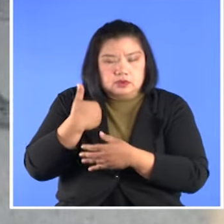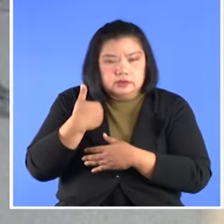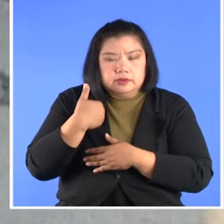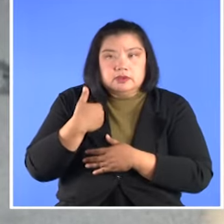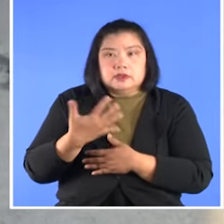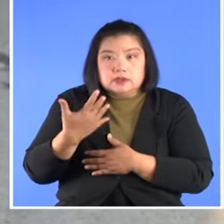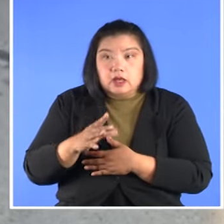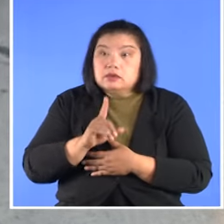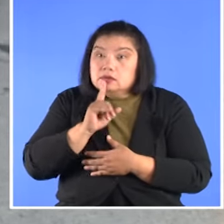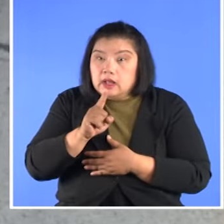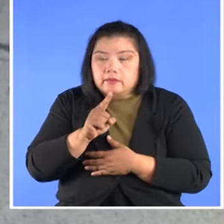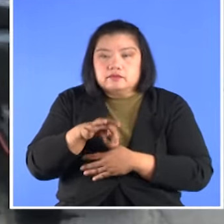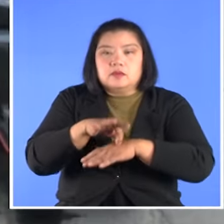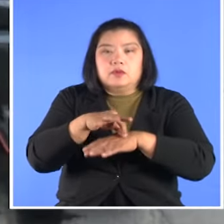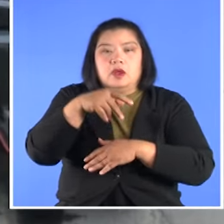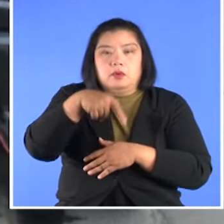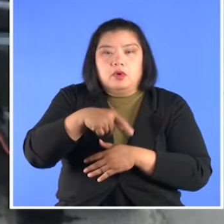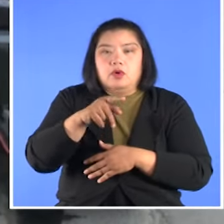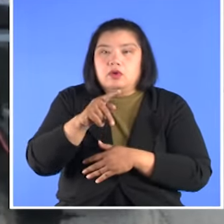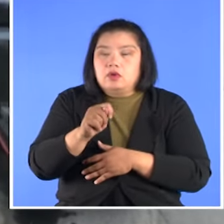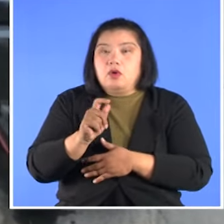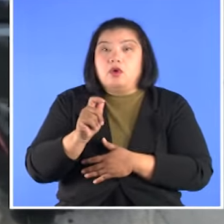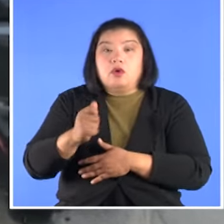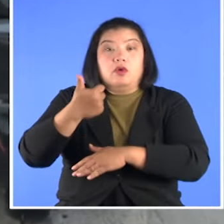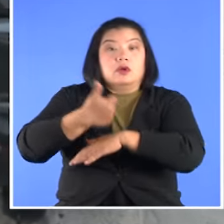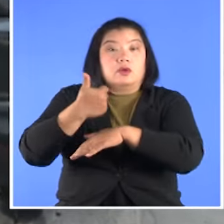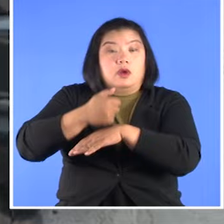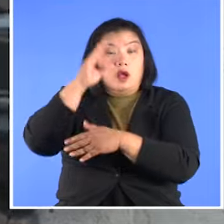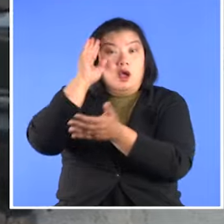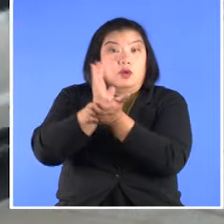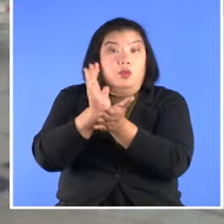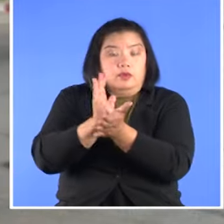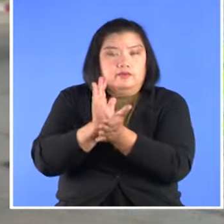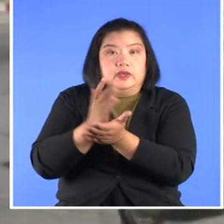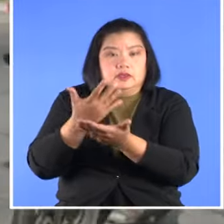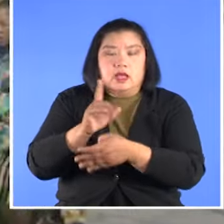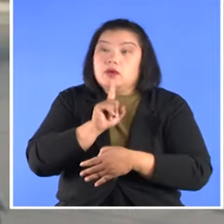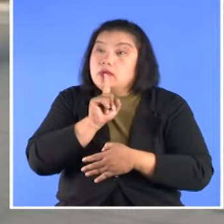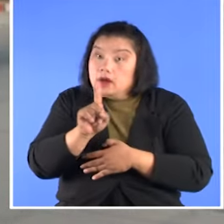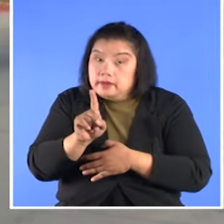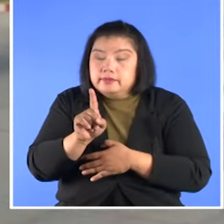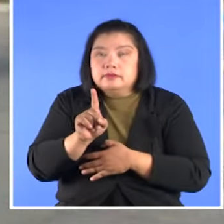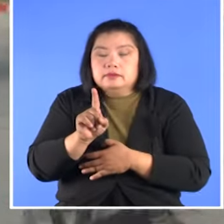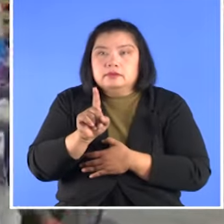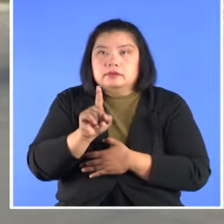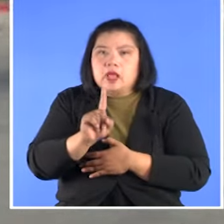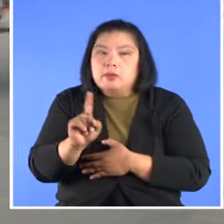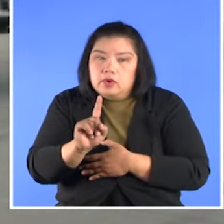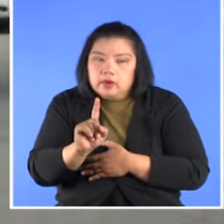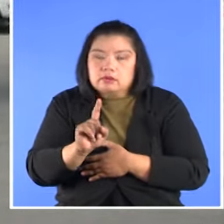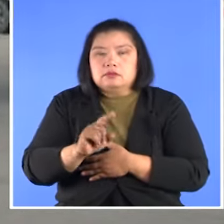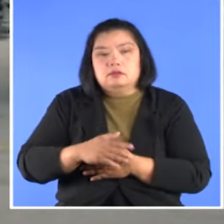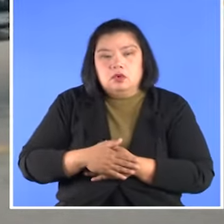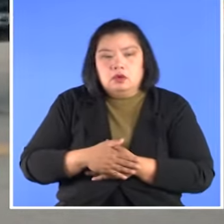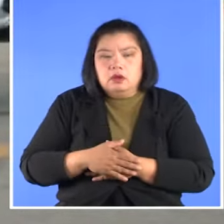พันตำรวจเอกปัญญาดำเล็กเนี่ยผู้กำกับโรงพรมาบตาพุทธก็ได้พูดถึงเรื่องนี้นะฮะซึ่งทางก็ก็ถามว่าเนี่ย